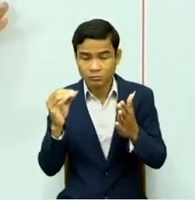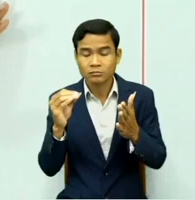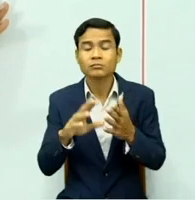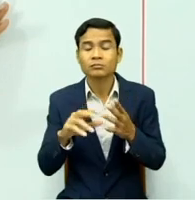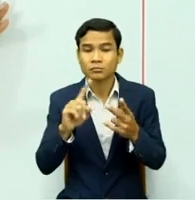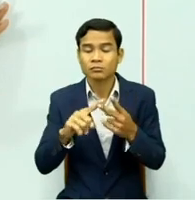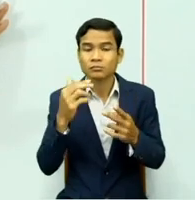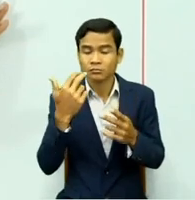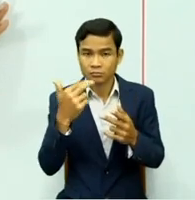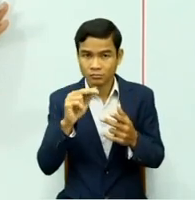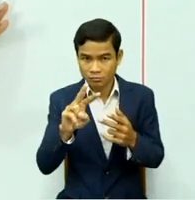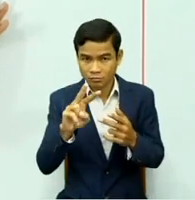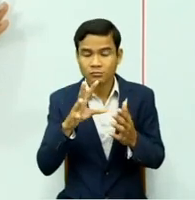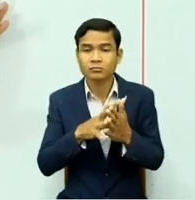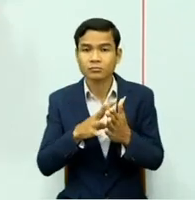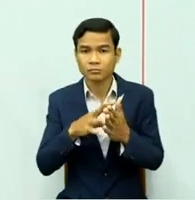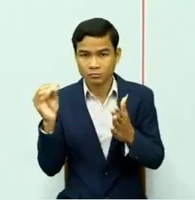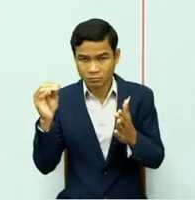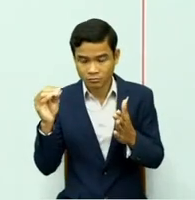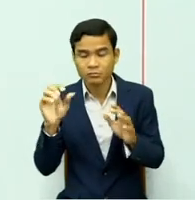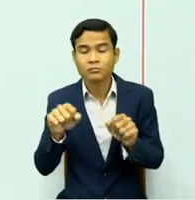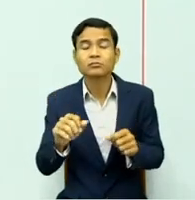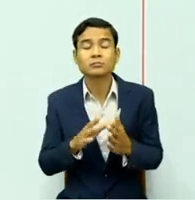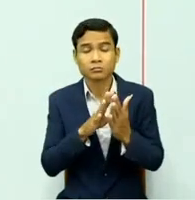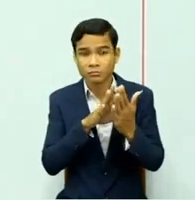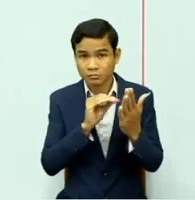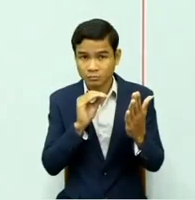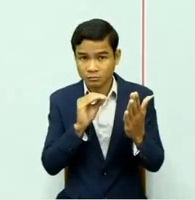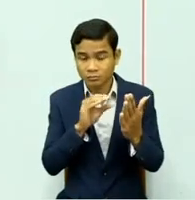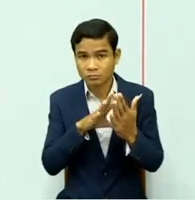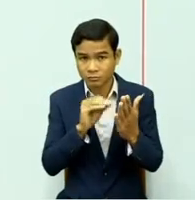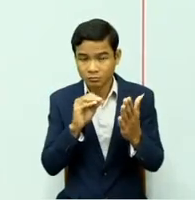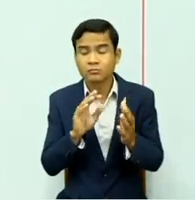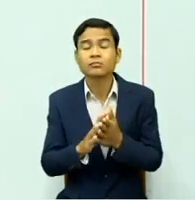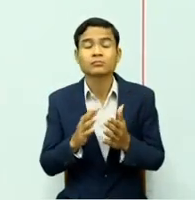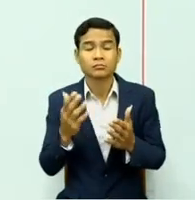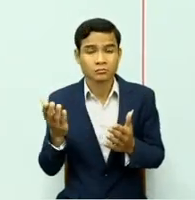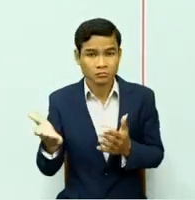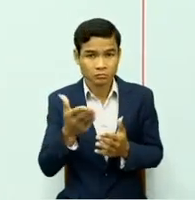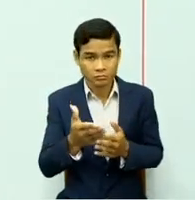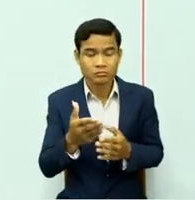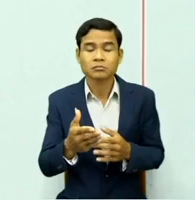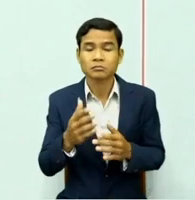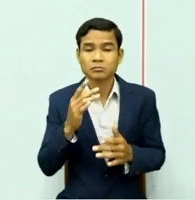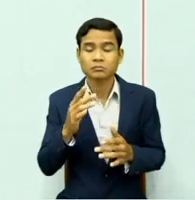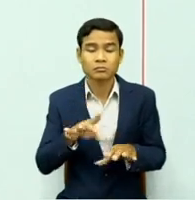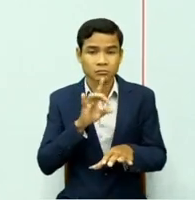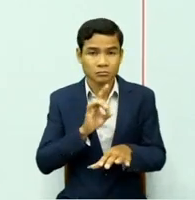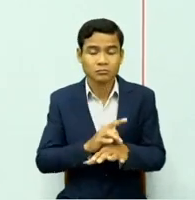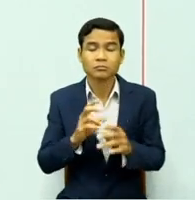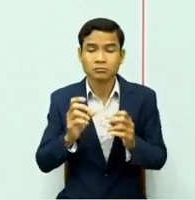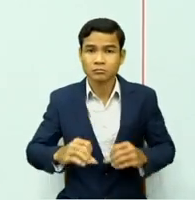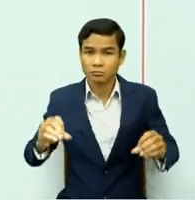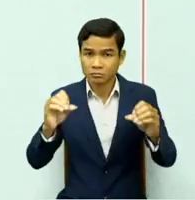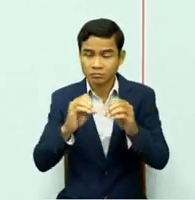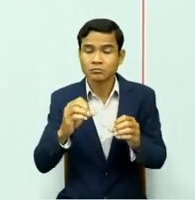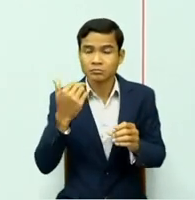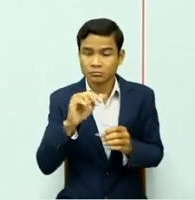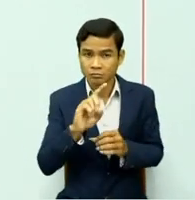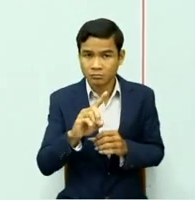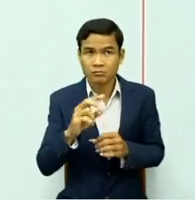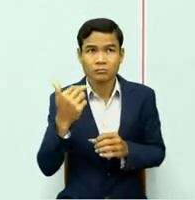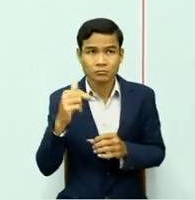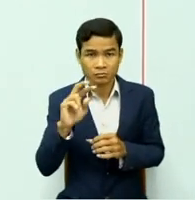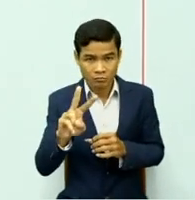រូណាកូនចាល្អណាស់អញ្ចឹងការដែលយើងមានលំនាំទាំងទី1និងទី2ដូច